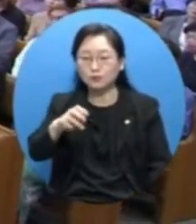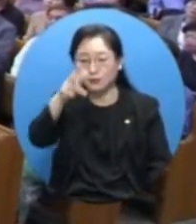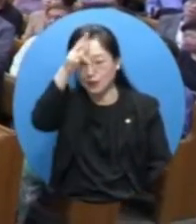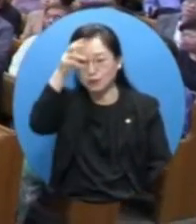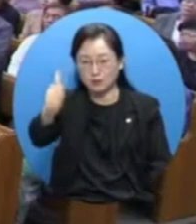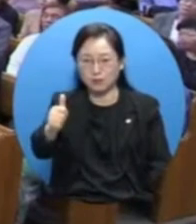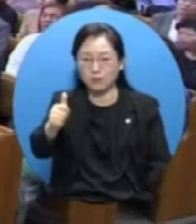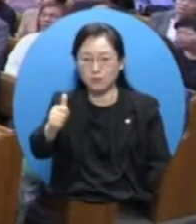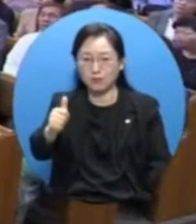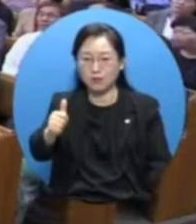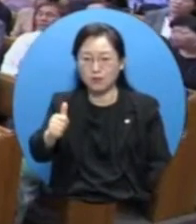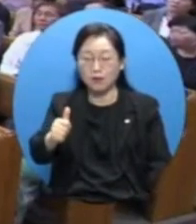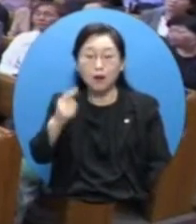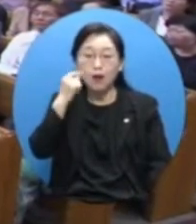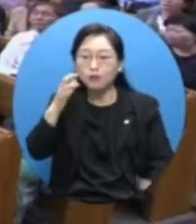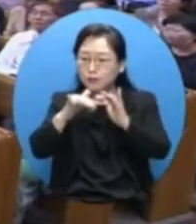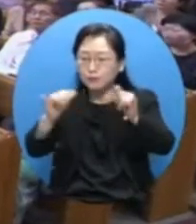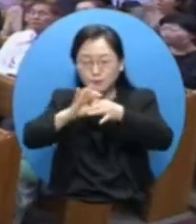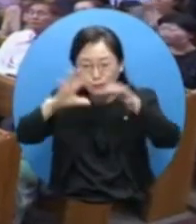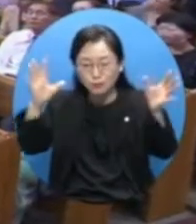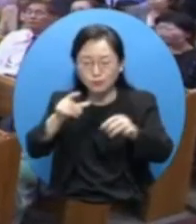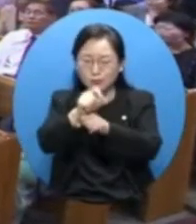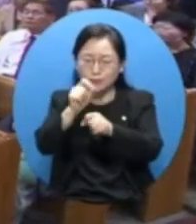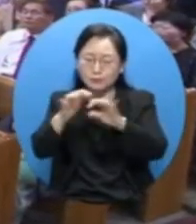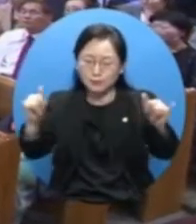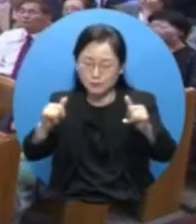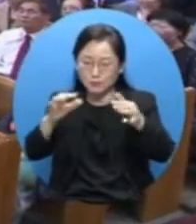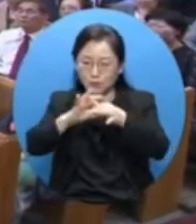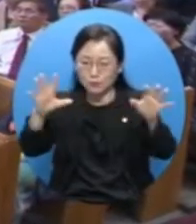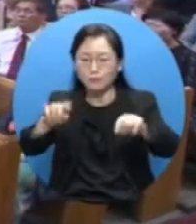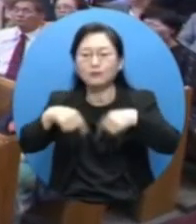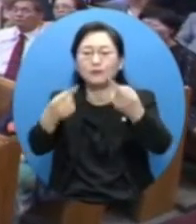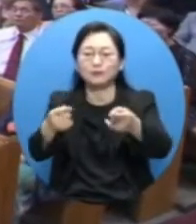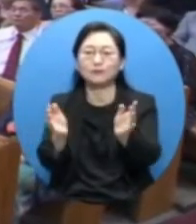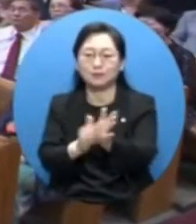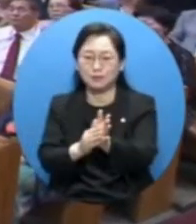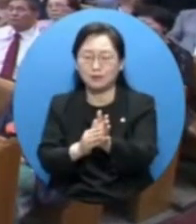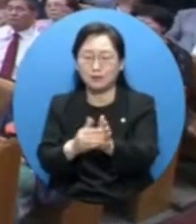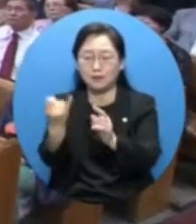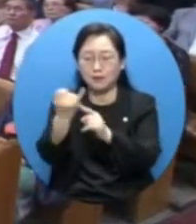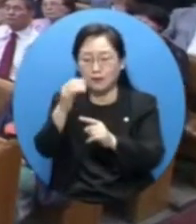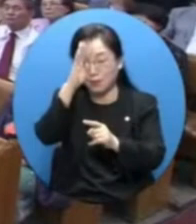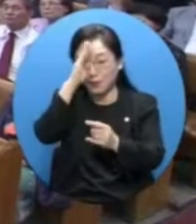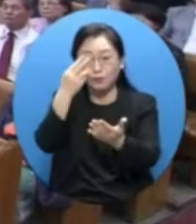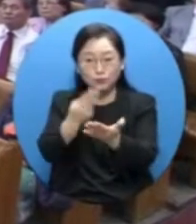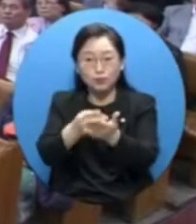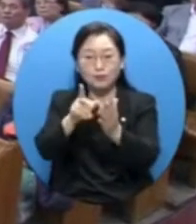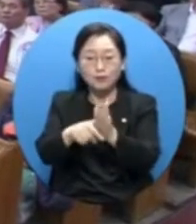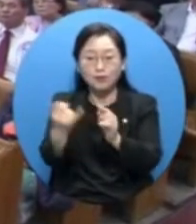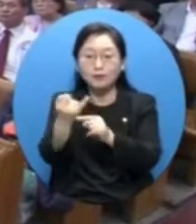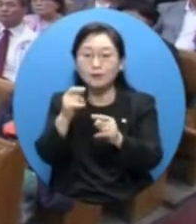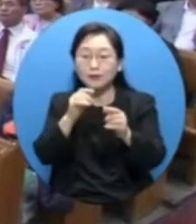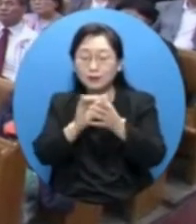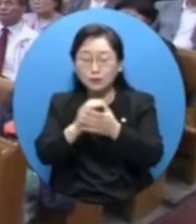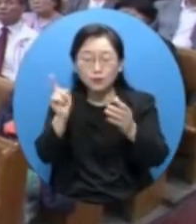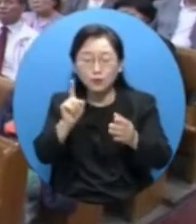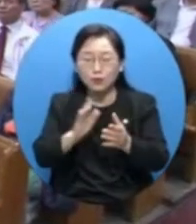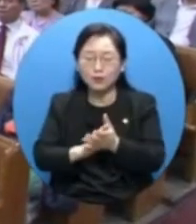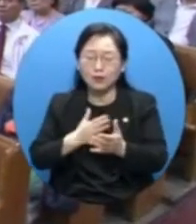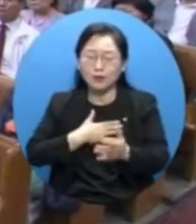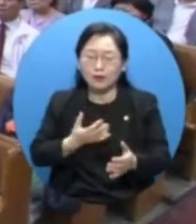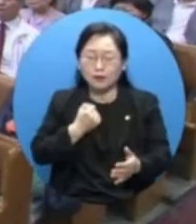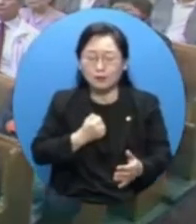서장도 일본 관리도 함께 장례식에 참석을 했습니다. 그녀가 병에 걸려 누웠을 때 이런 기도를 합니다. 내가 품었던